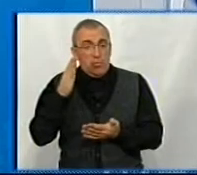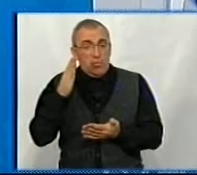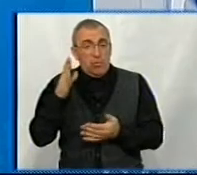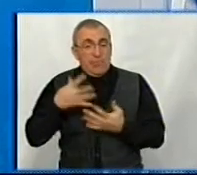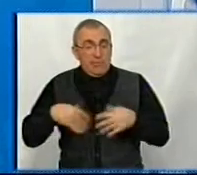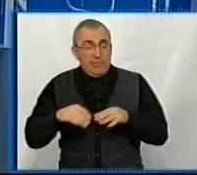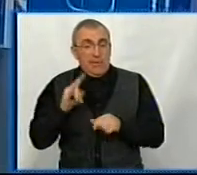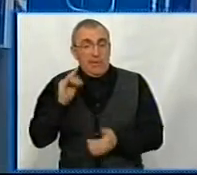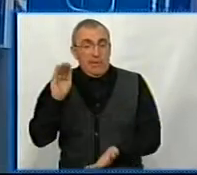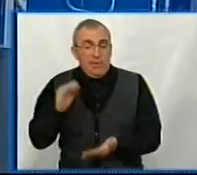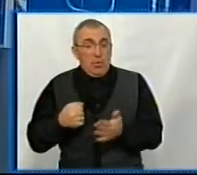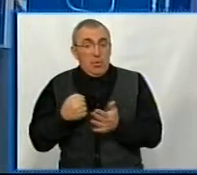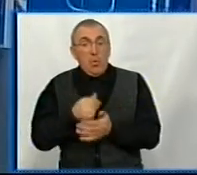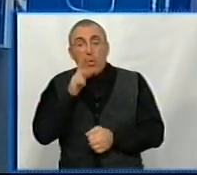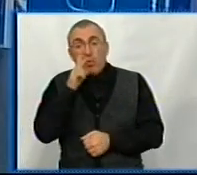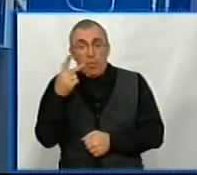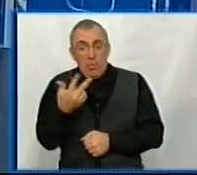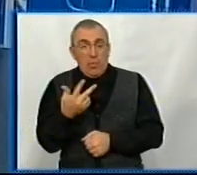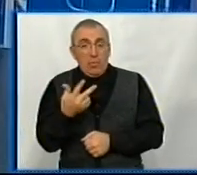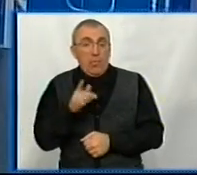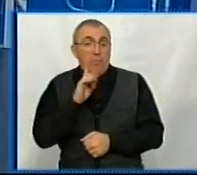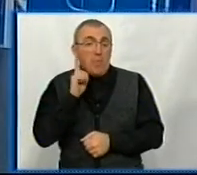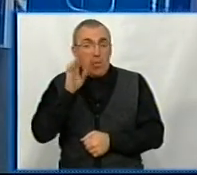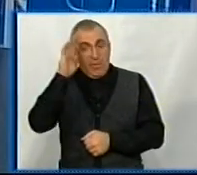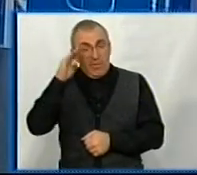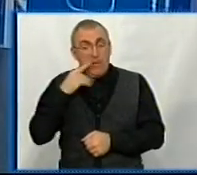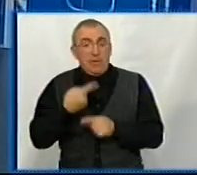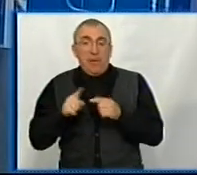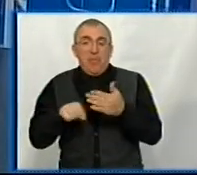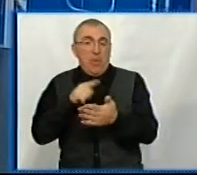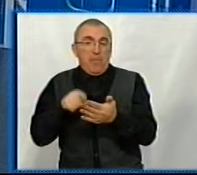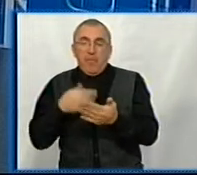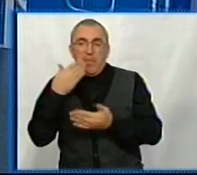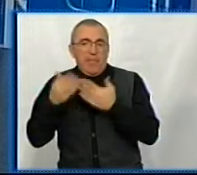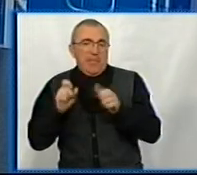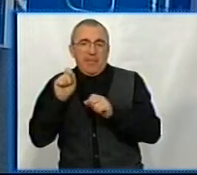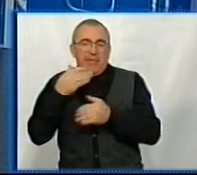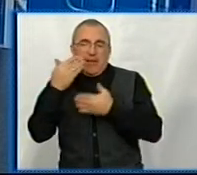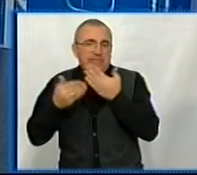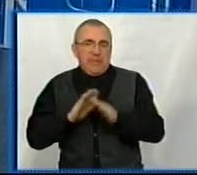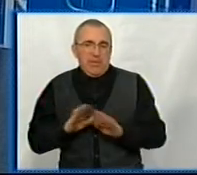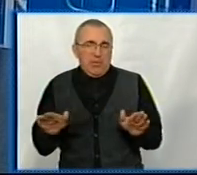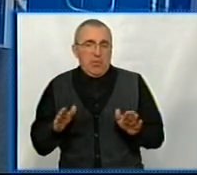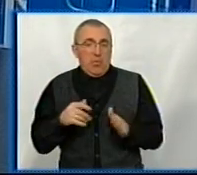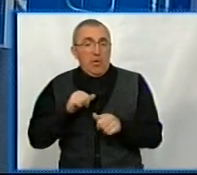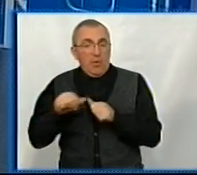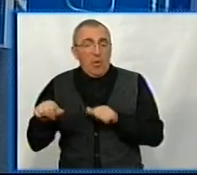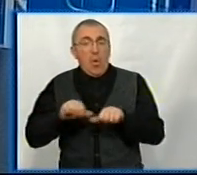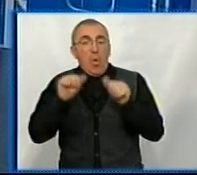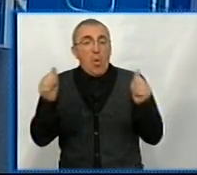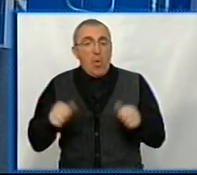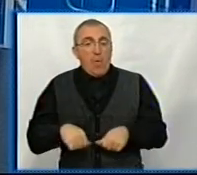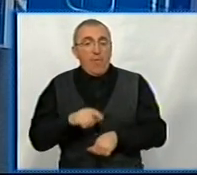в сім'ї дитина там до 3 років, молодому татусі цих питань не задають. Крім того, оформити,